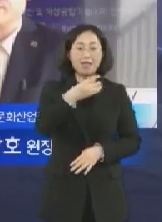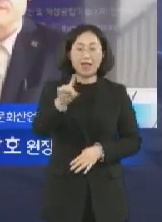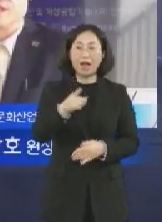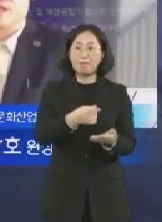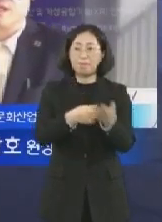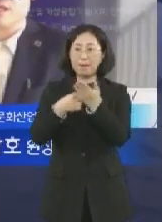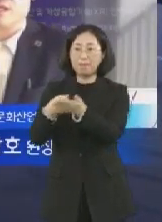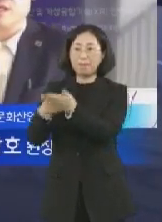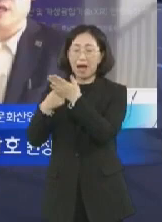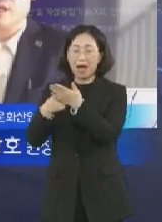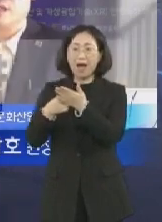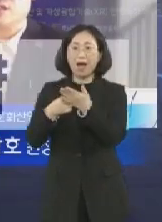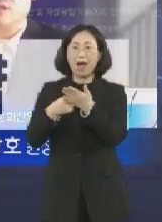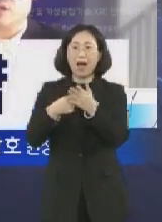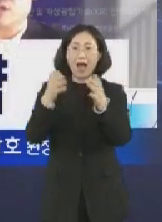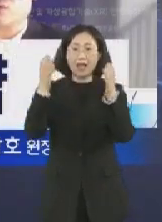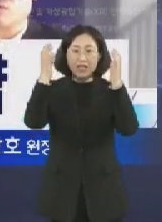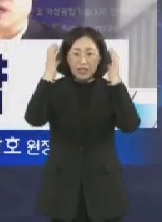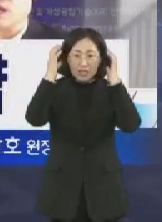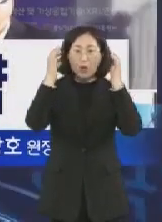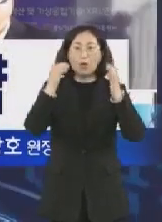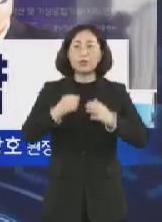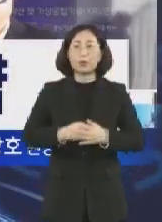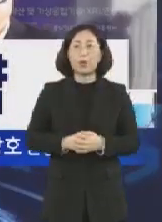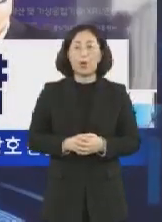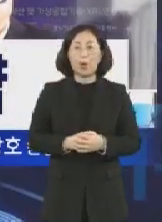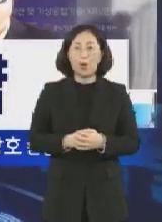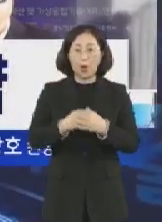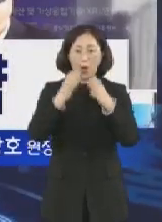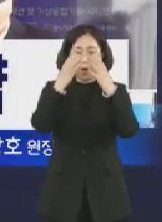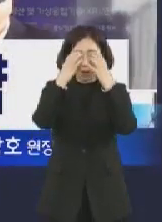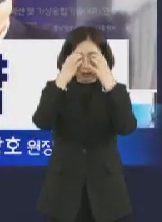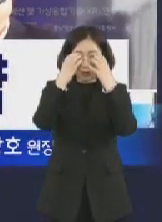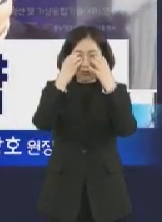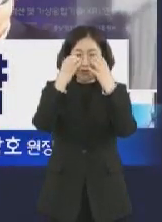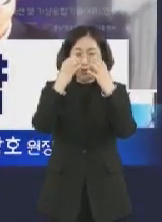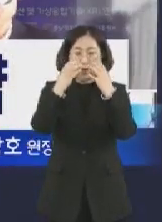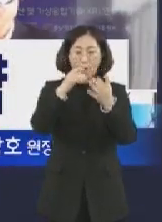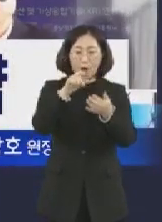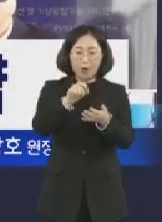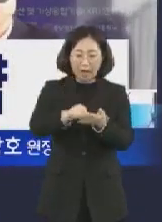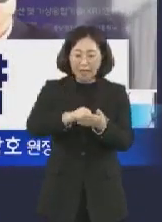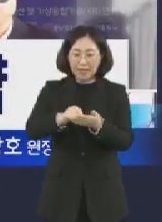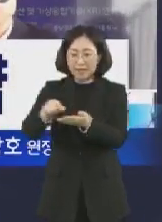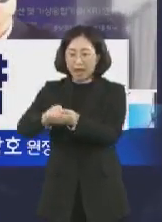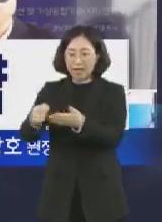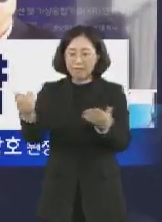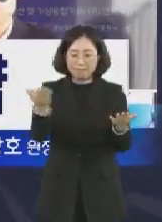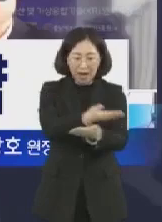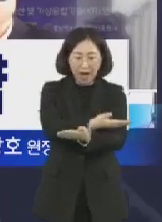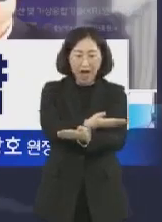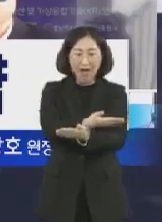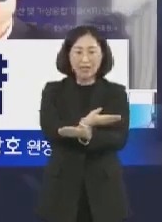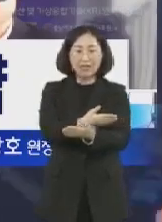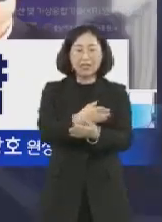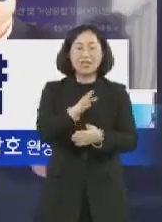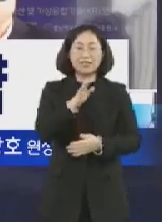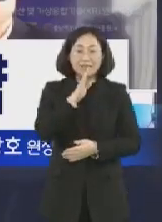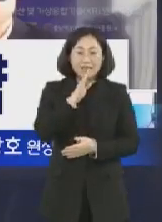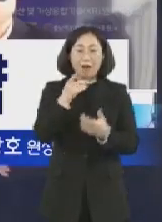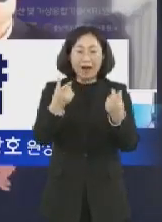증강현실 헤드셋을 쓰고 인상 말부터 막 소주 협약서에 싸인 에 이르기까지 현실세계와 똑같이 협약식이